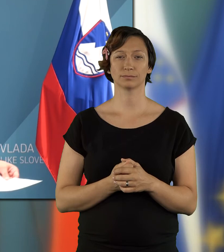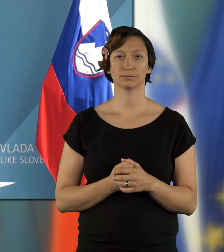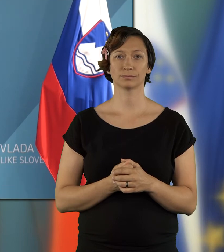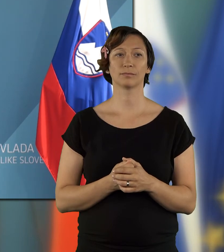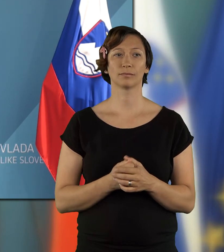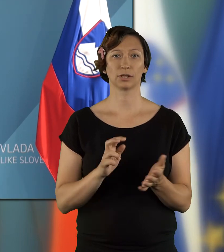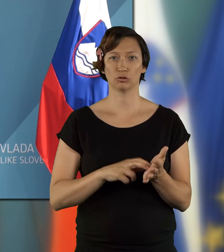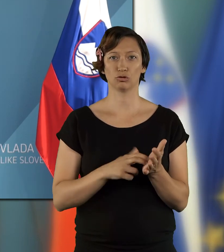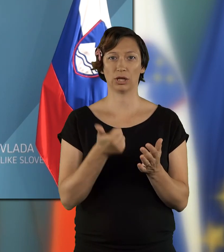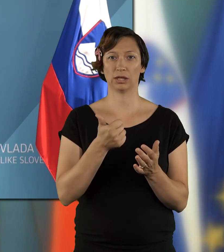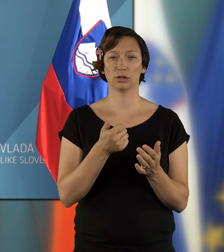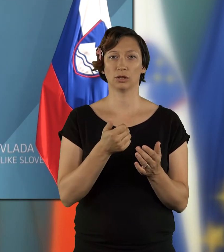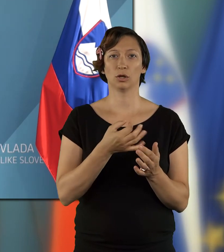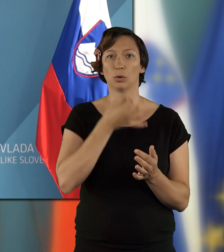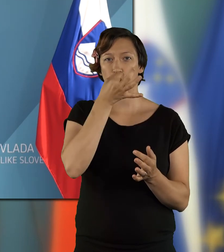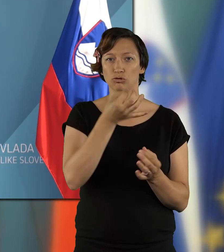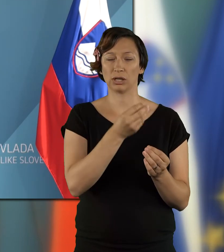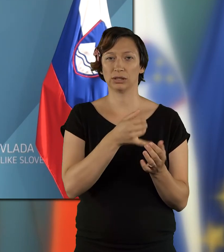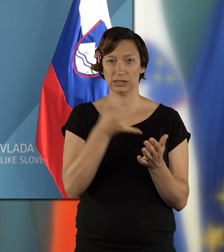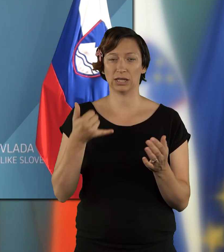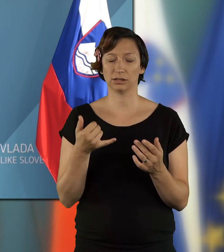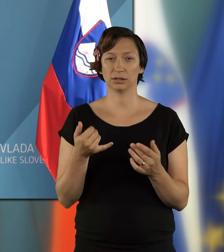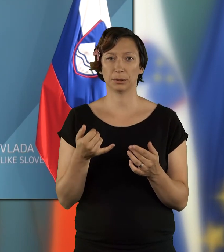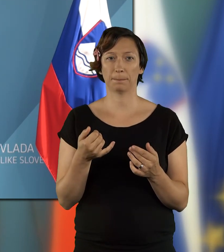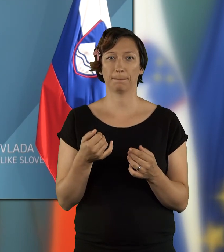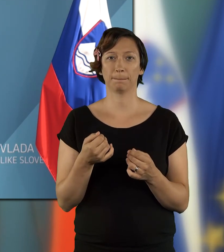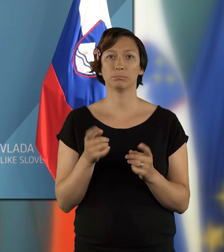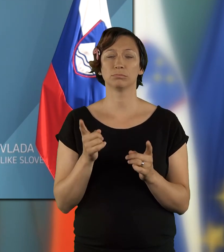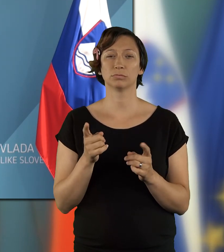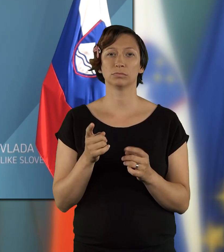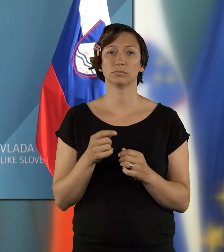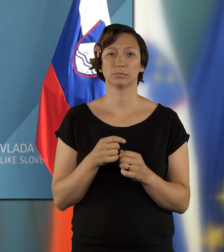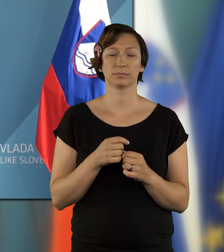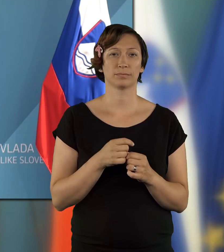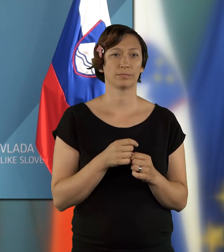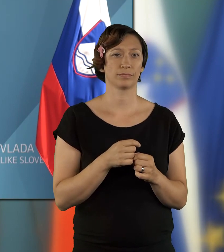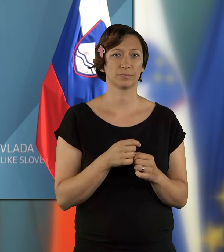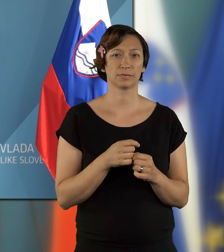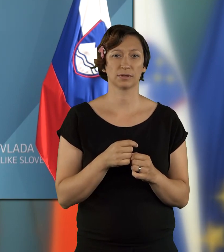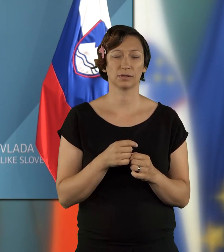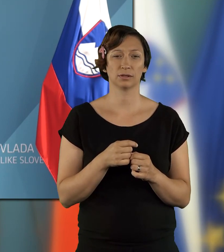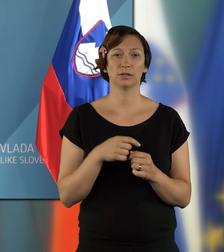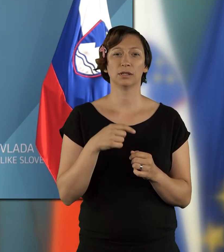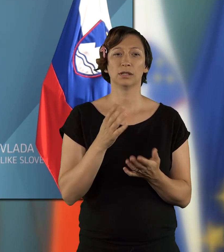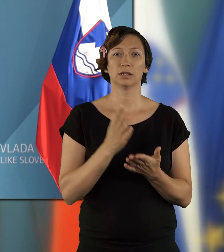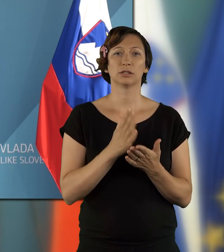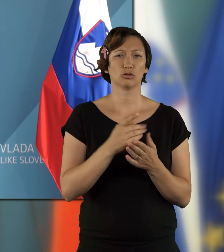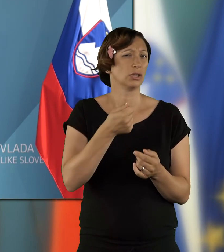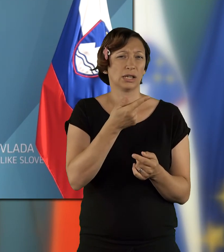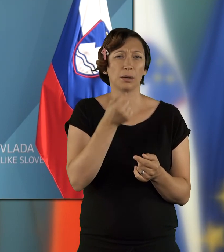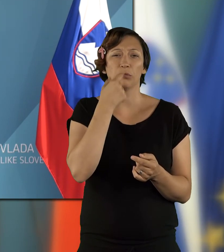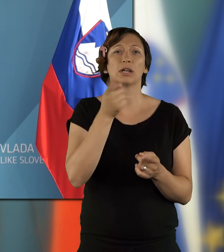Tako, še eno dodatno zadnje vprašanje na izpostavljene teme predpostavljam. Tako. Zdaj ste že malo omenili, ampak